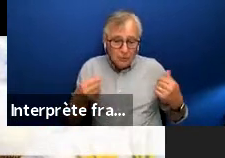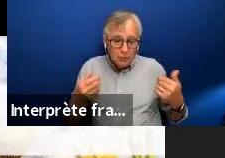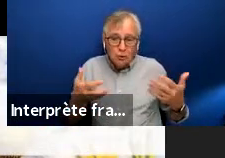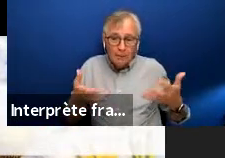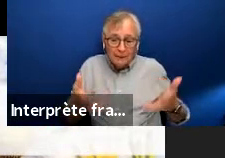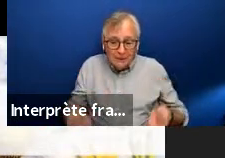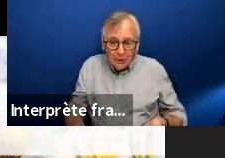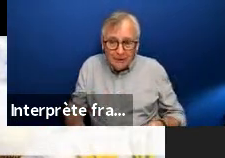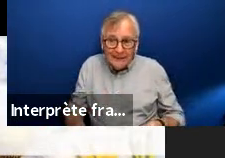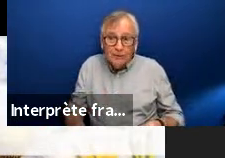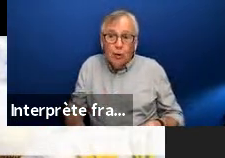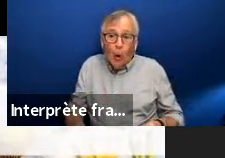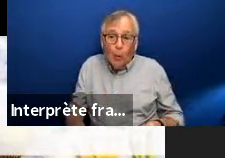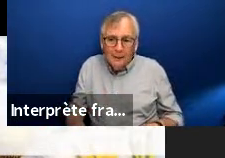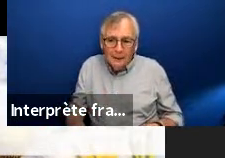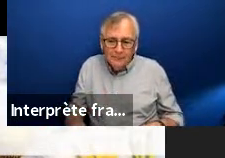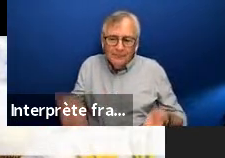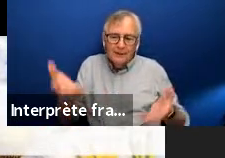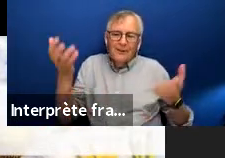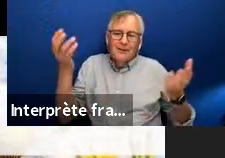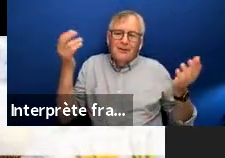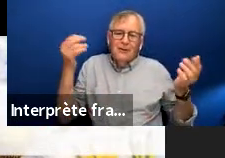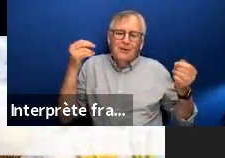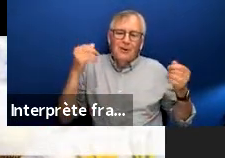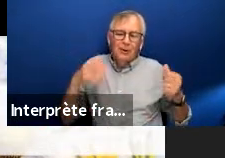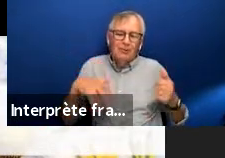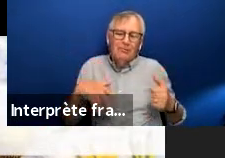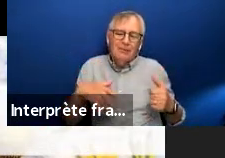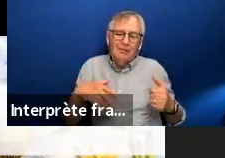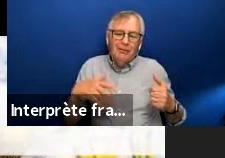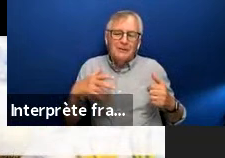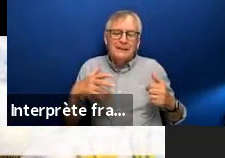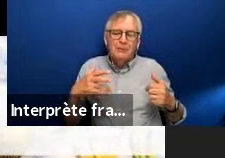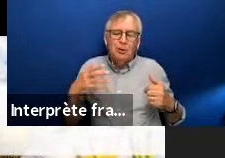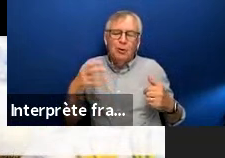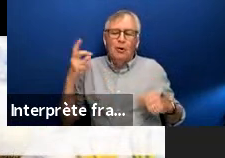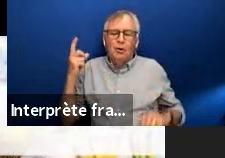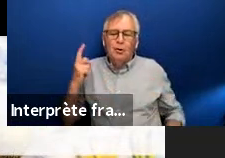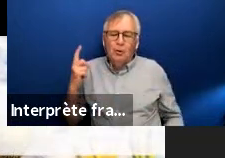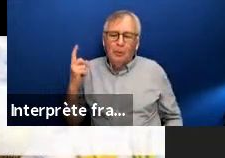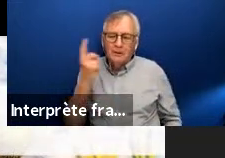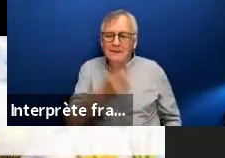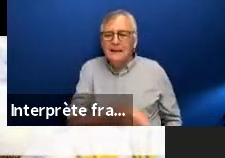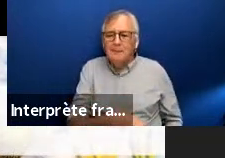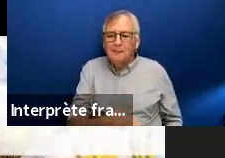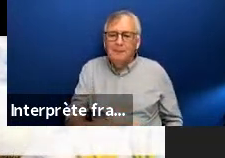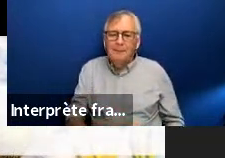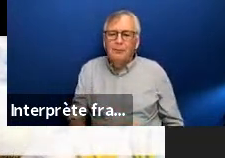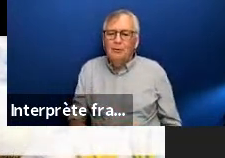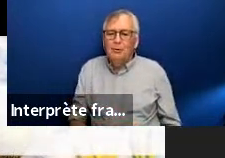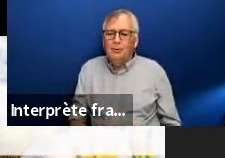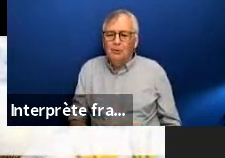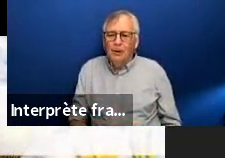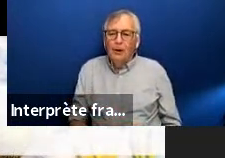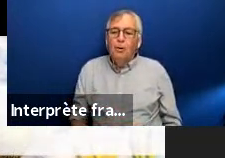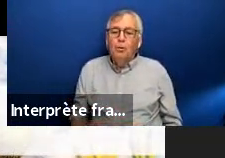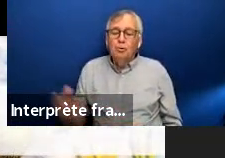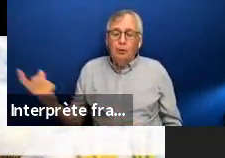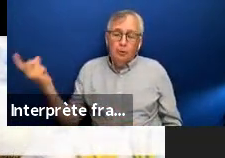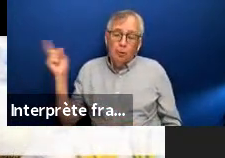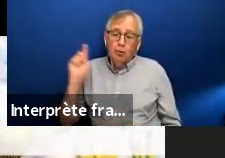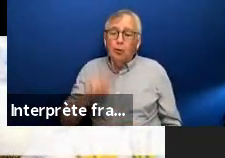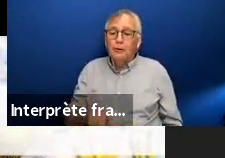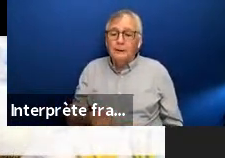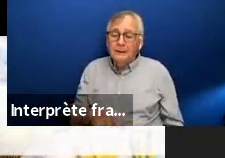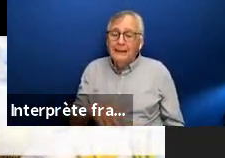les personnes sourdes se demandent, es-tu en train de tomber? Donc, dans le fond, c'est mieux de passer rapidement plutôt que